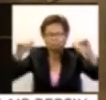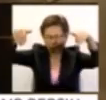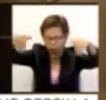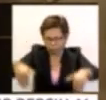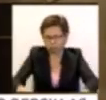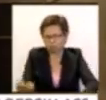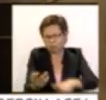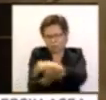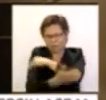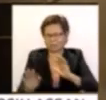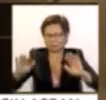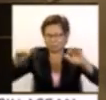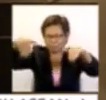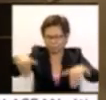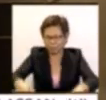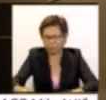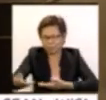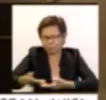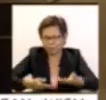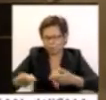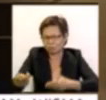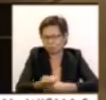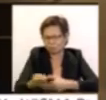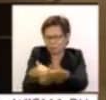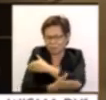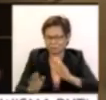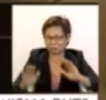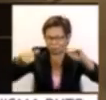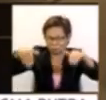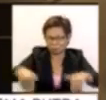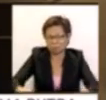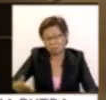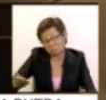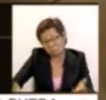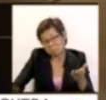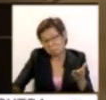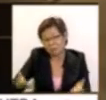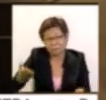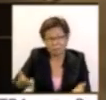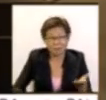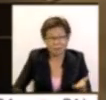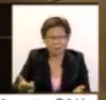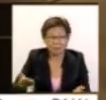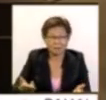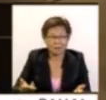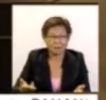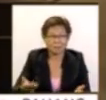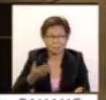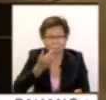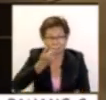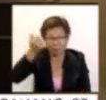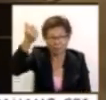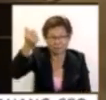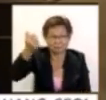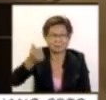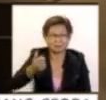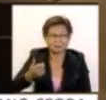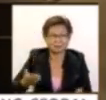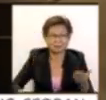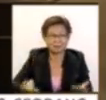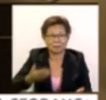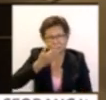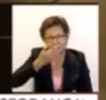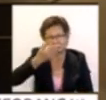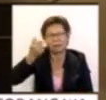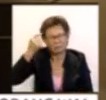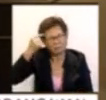trade. And perhaps, I believe, very soon they will sit down